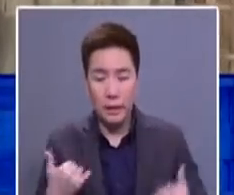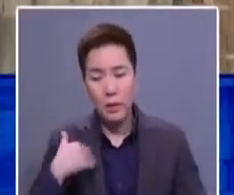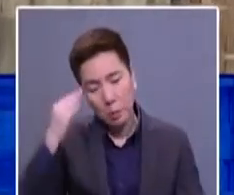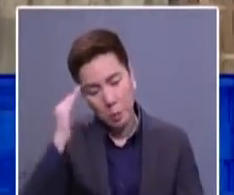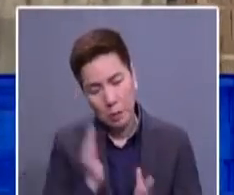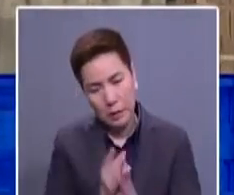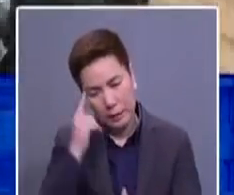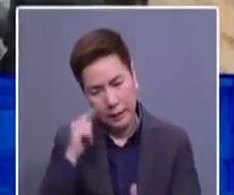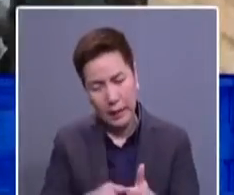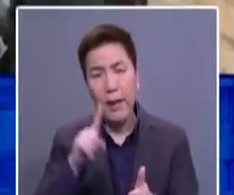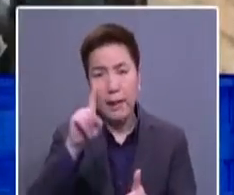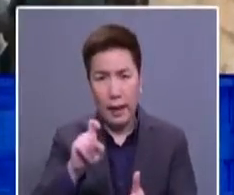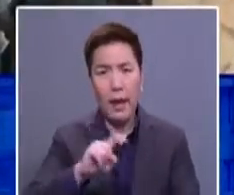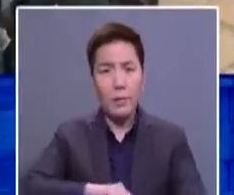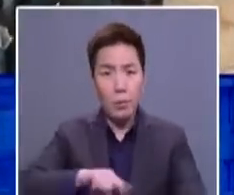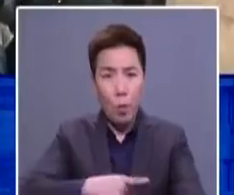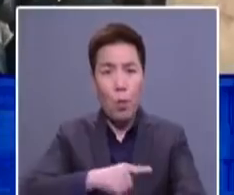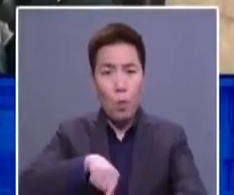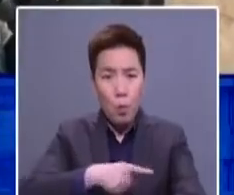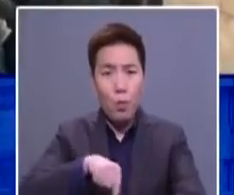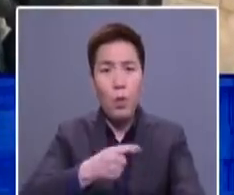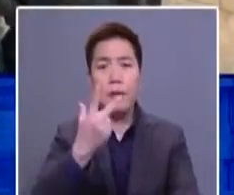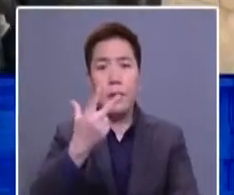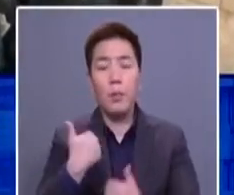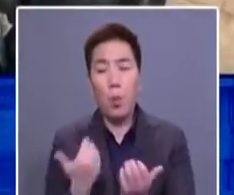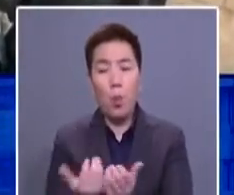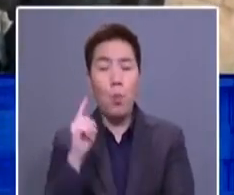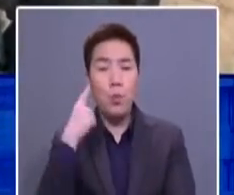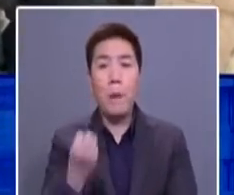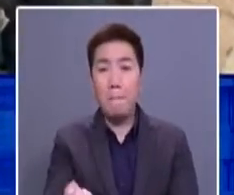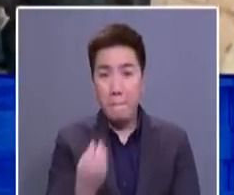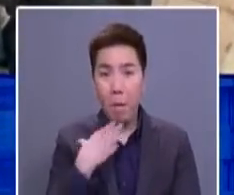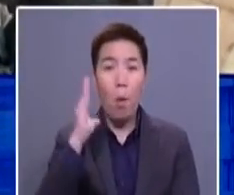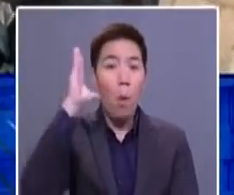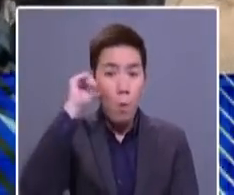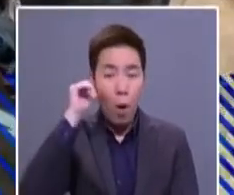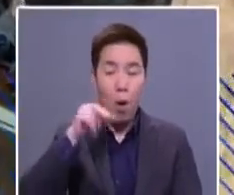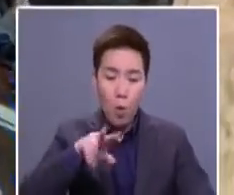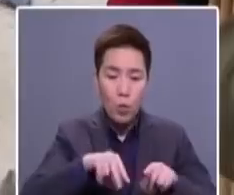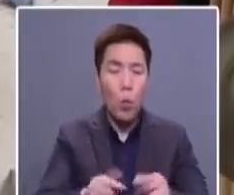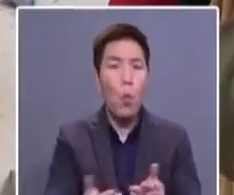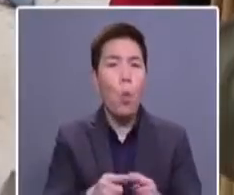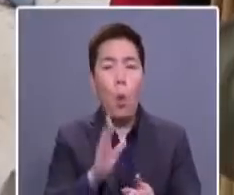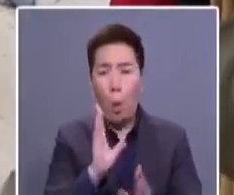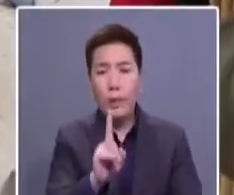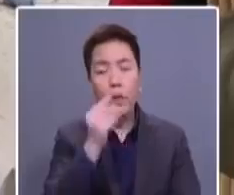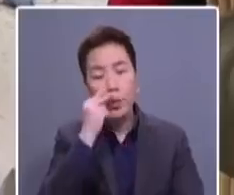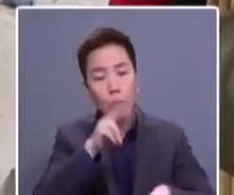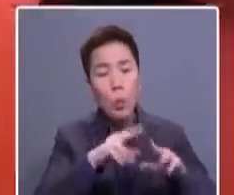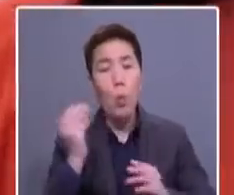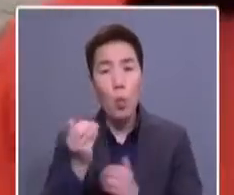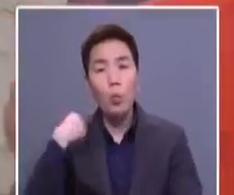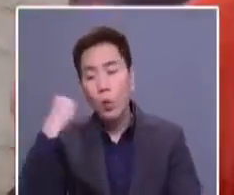คาดว่าเสียชีวิตมาแล้วไม่ต่ำกว่า 3ชั่วโมงนะคะลูกสาวเนี่ยเล่าให้ฟังว่าพ่อมานอนเฝ้าสวนเพียงลำพังแต่ละวันเนี่ย